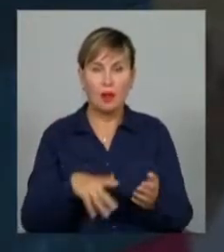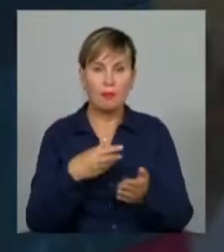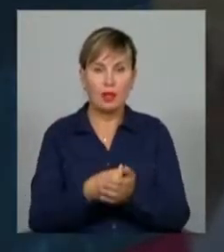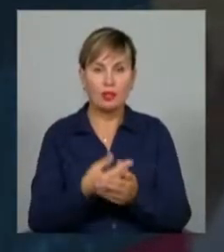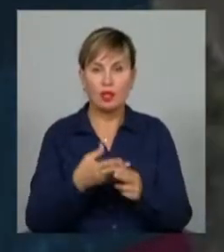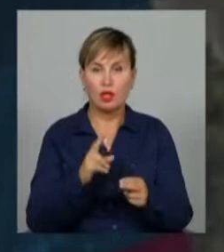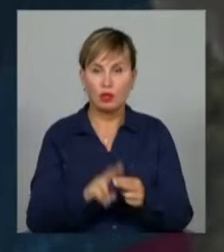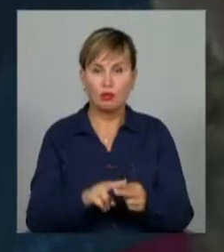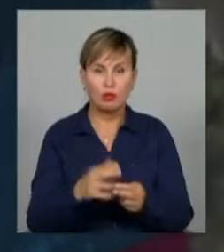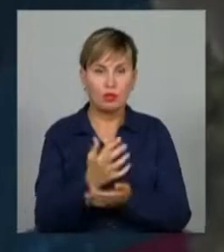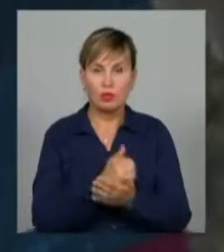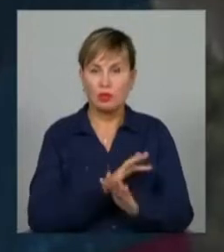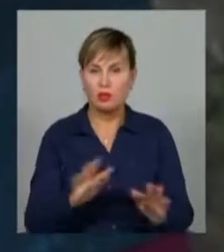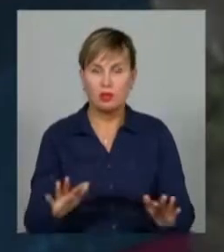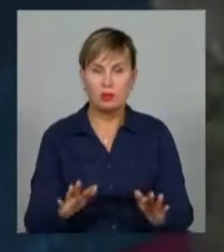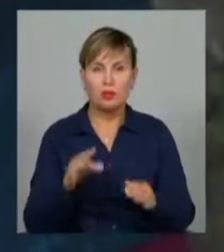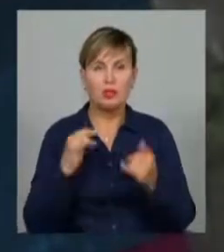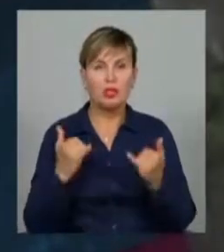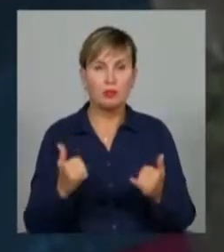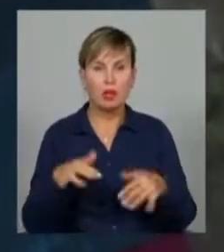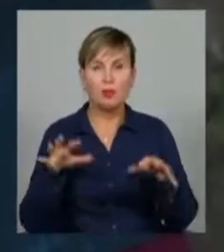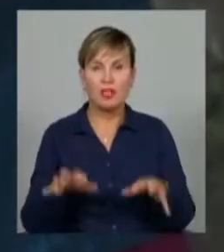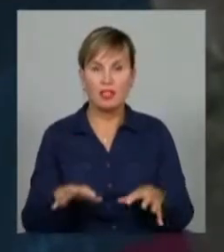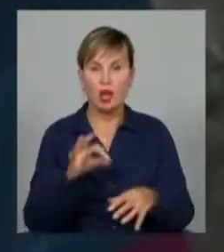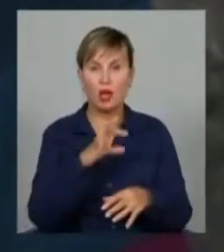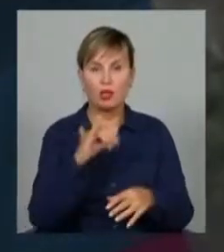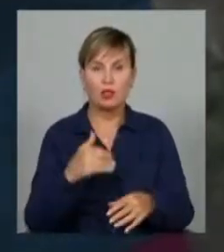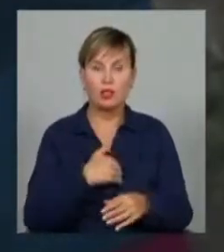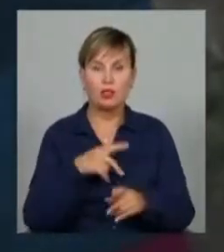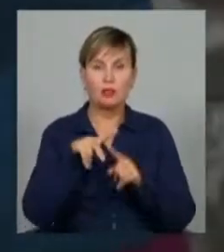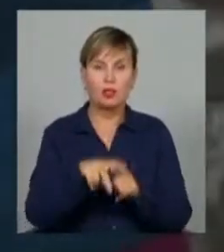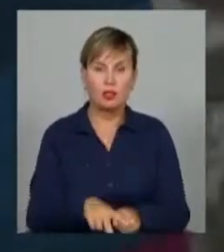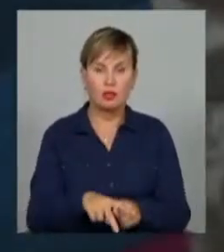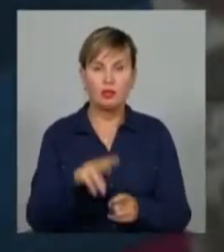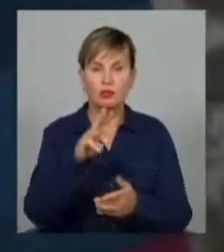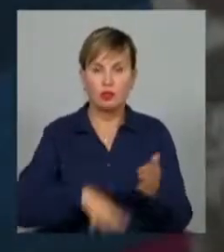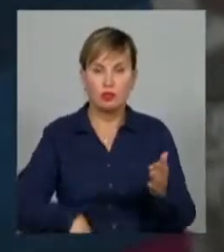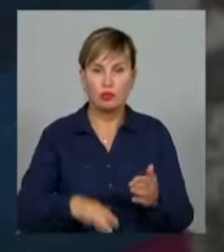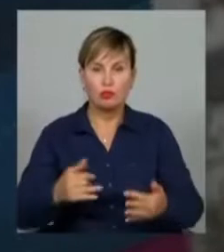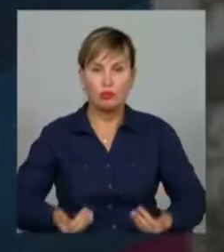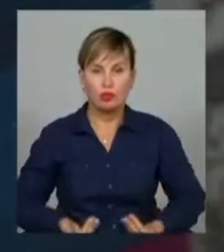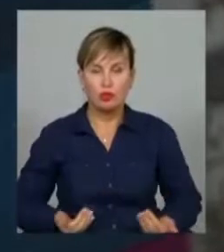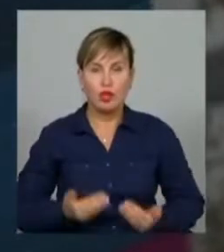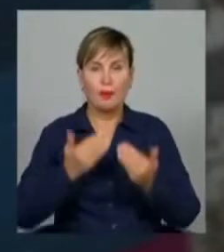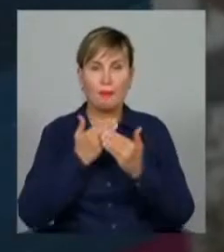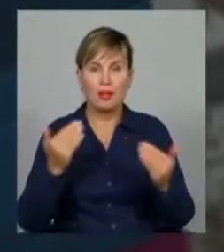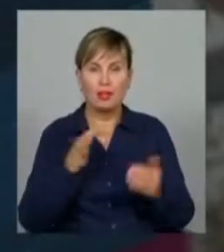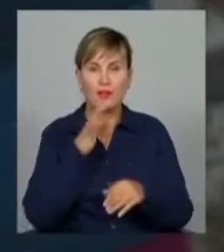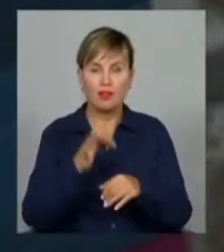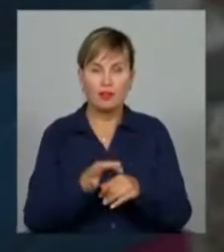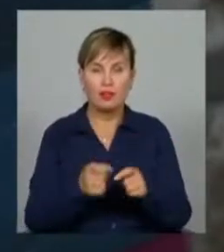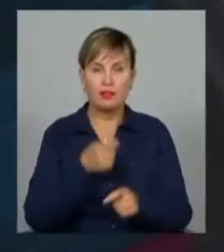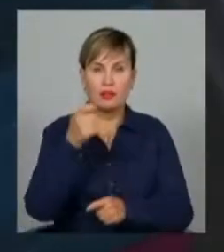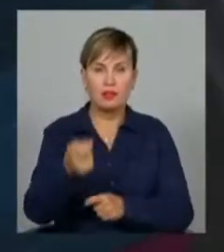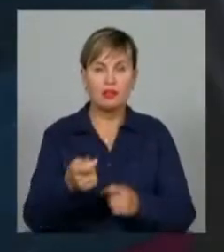оплачивать которые они не собираются. Теперь председатель ОСИ намерен принудительно взыскать суммы у жителей. Последние в ответ подали